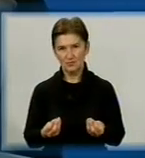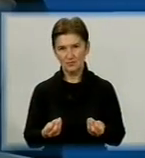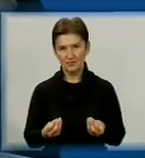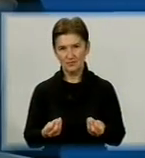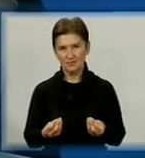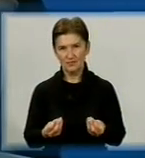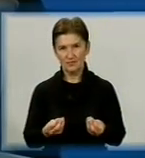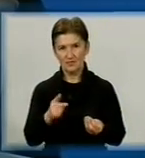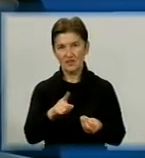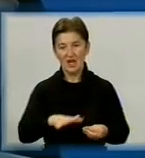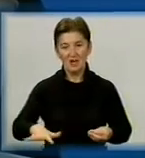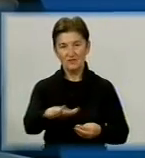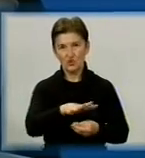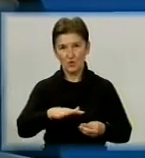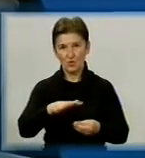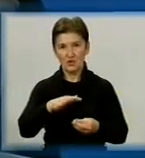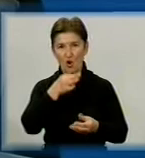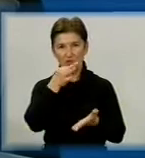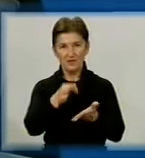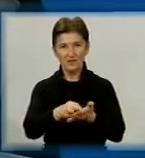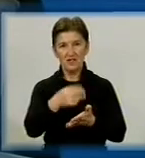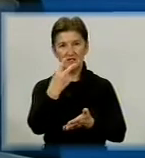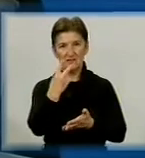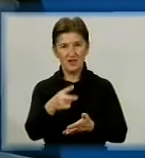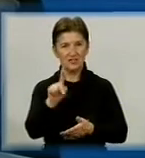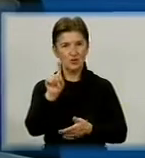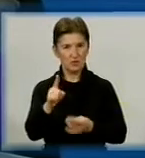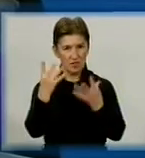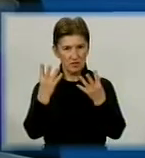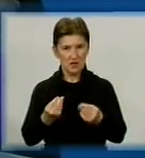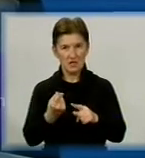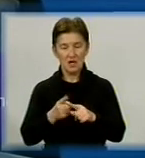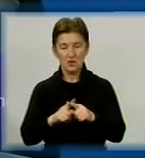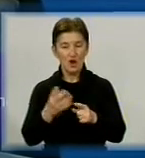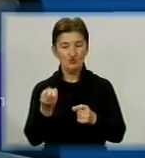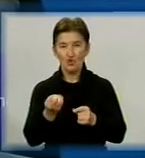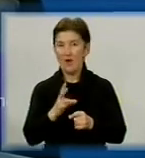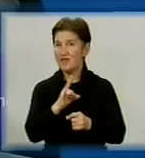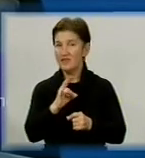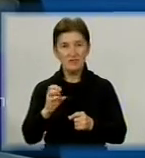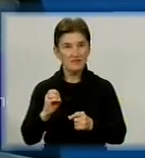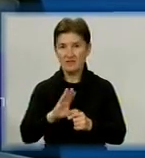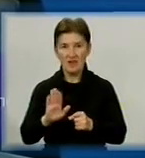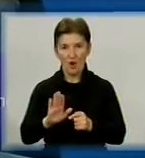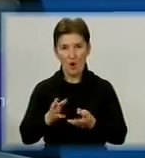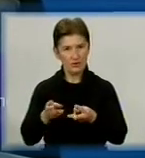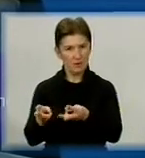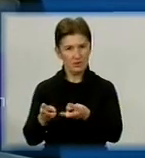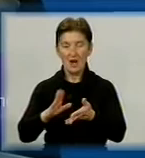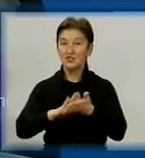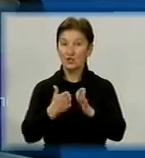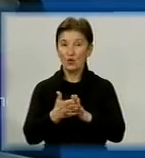В зоні нашої відповідальності 21 дом, який ми зараз не отаплюємо на сьогоднішнє утро. Понимаете, ситуация какая?